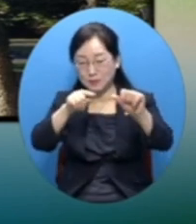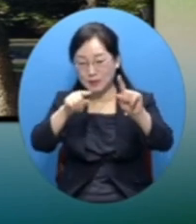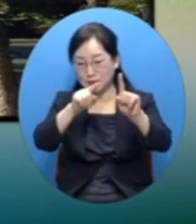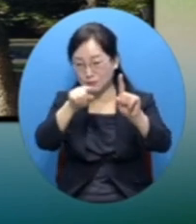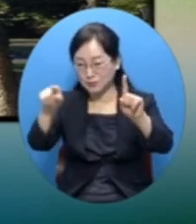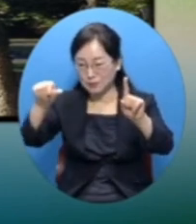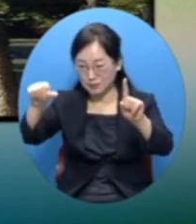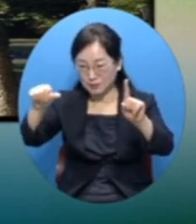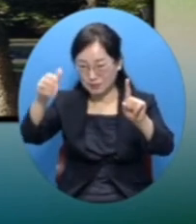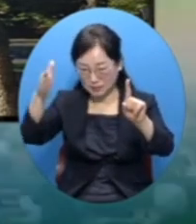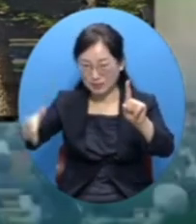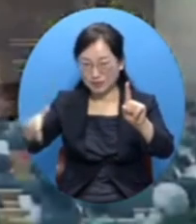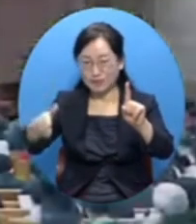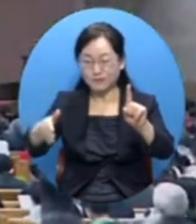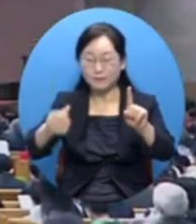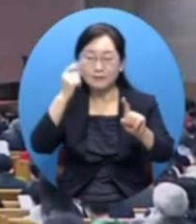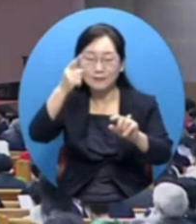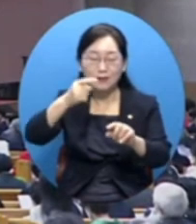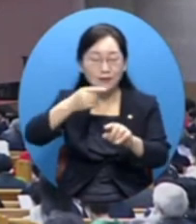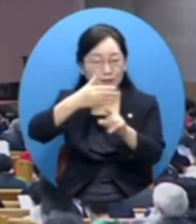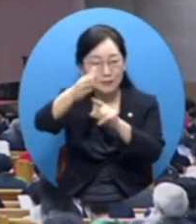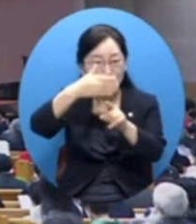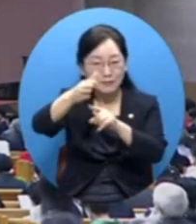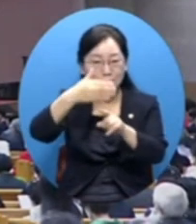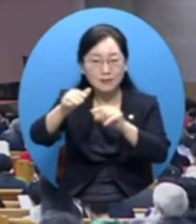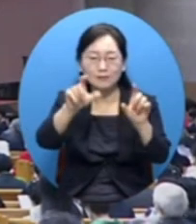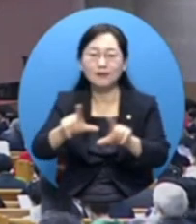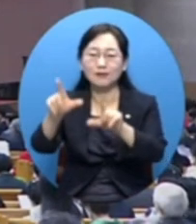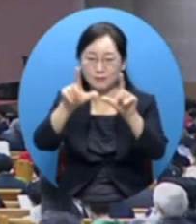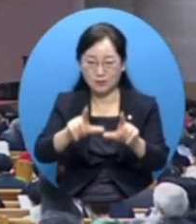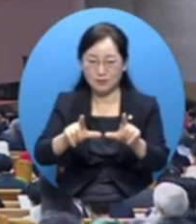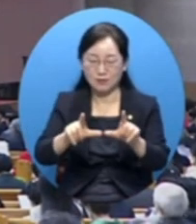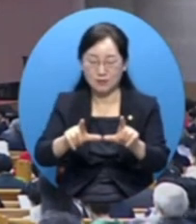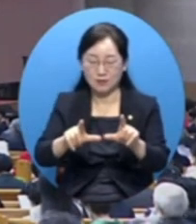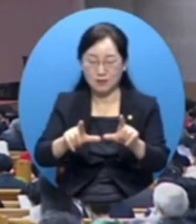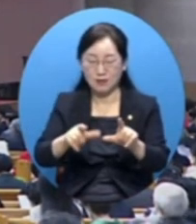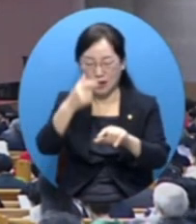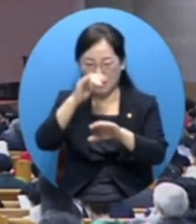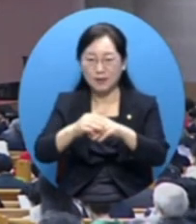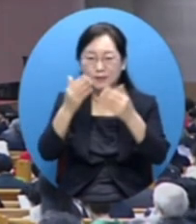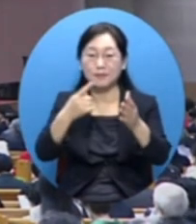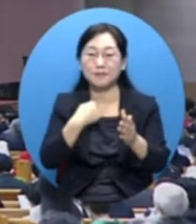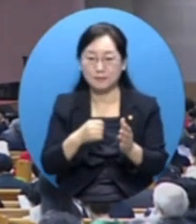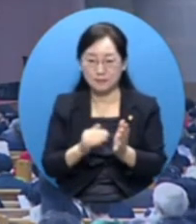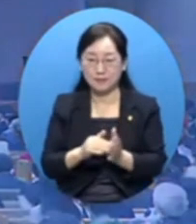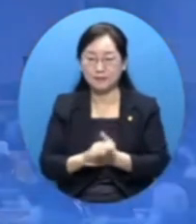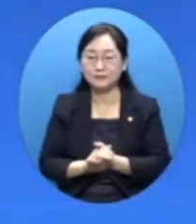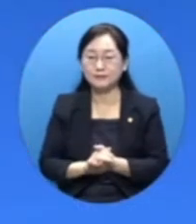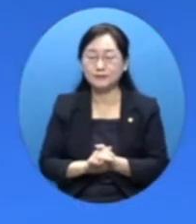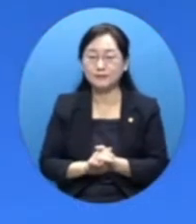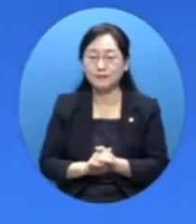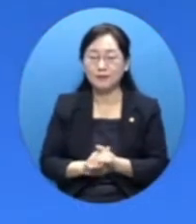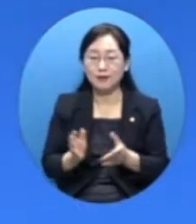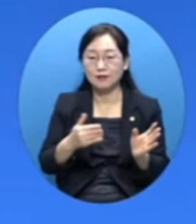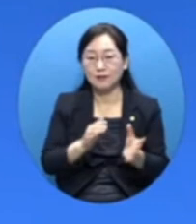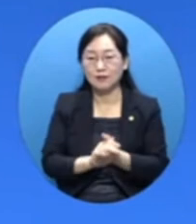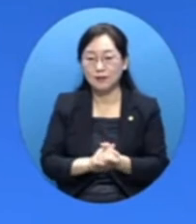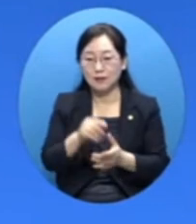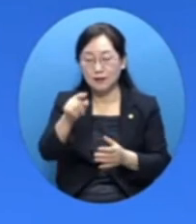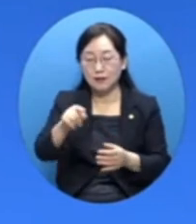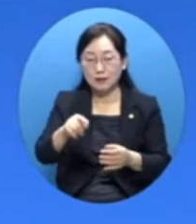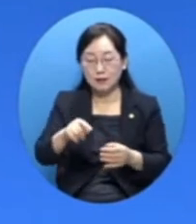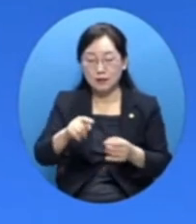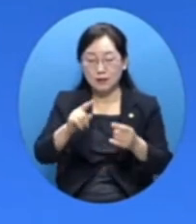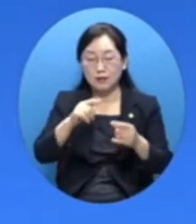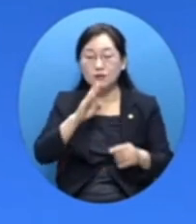매달 월세를 내고 교회를 사용했습니다 그런데 그 교회 담임 목사님이 떠나시고